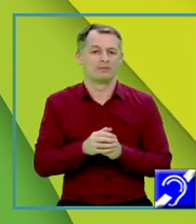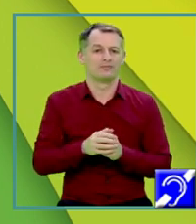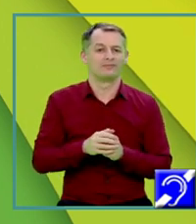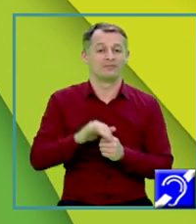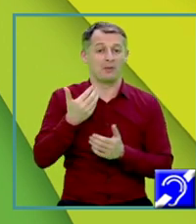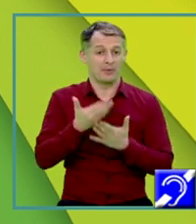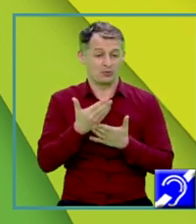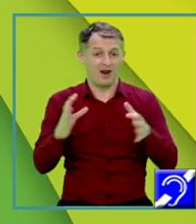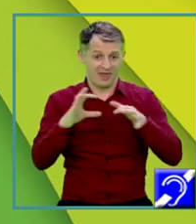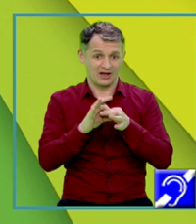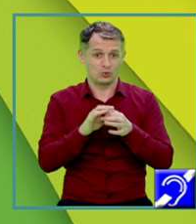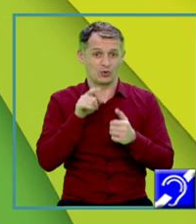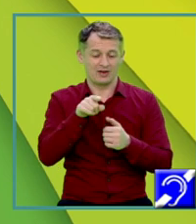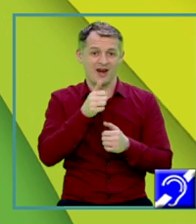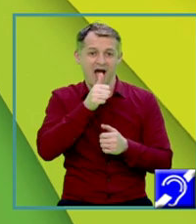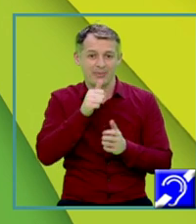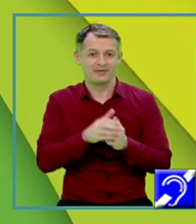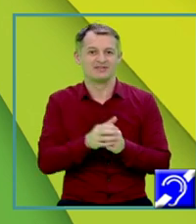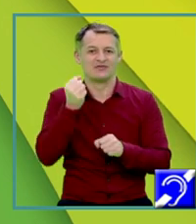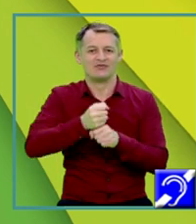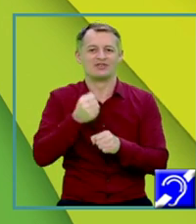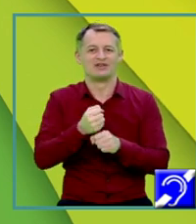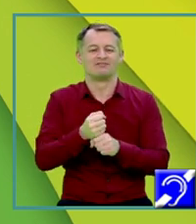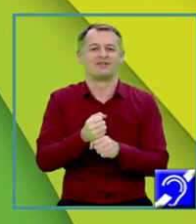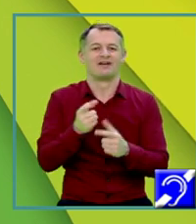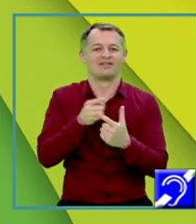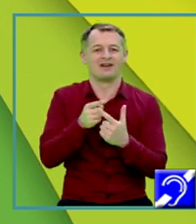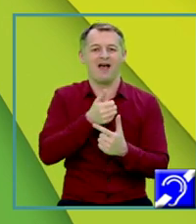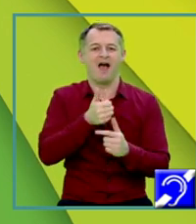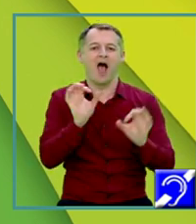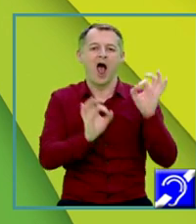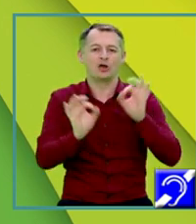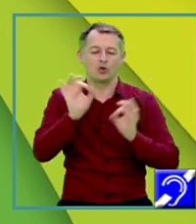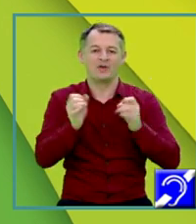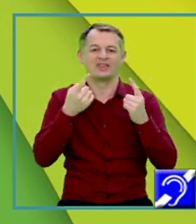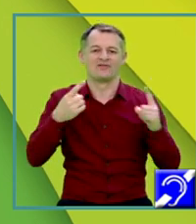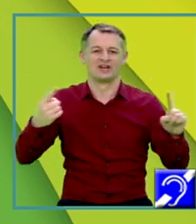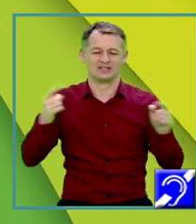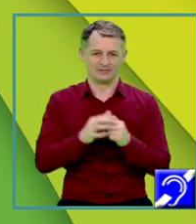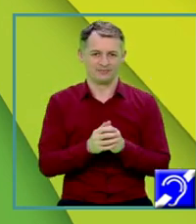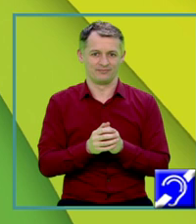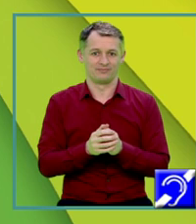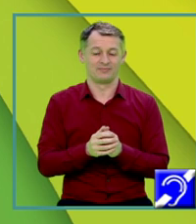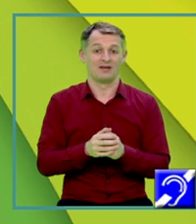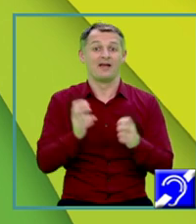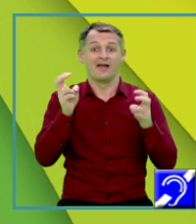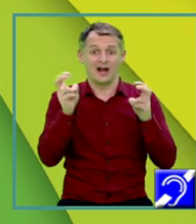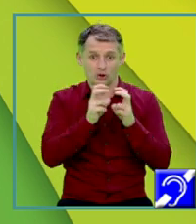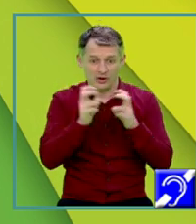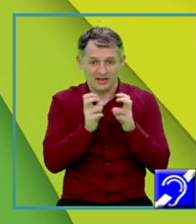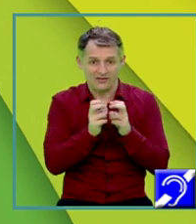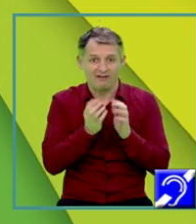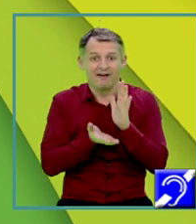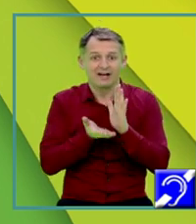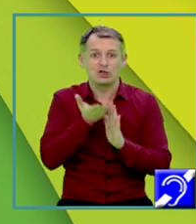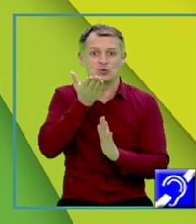legătura covalentă în molecula de apă se realizează între atomi diferiți, iar electronegativitatea